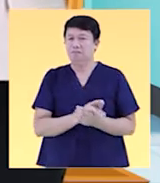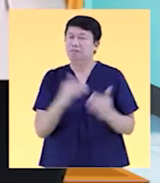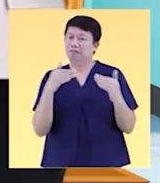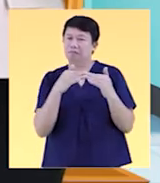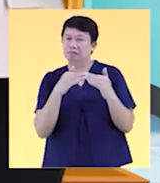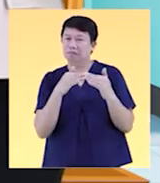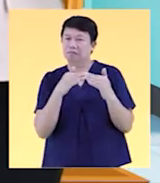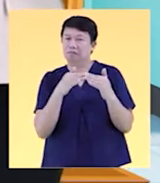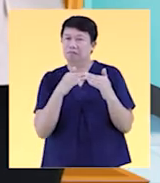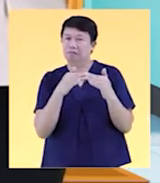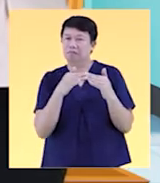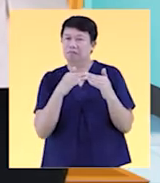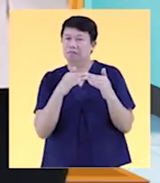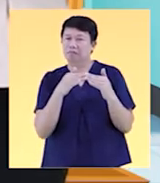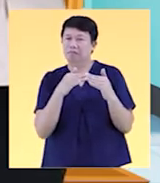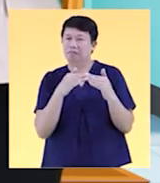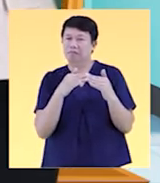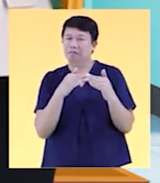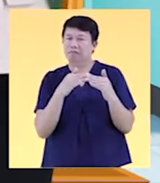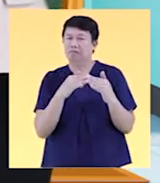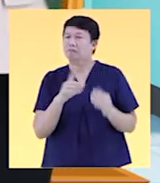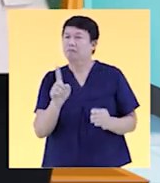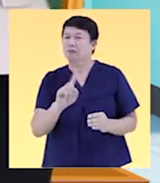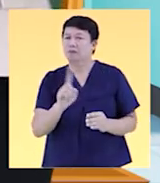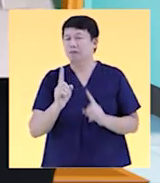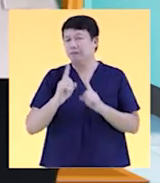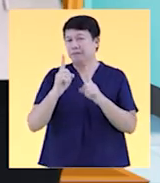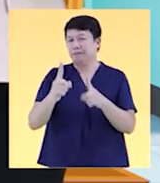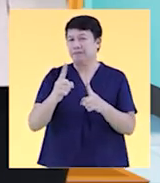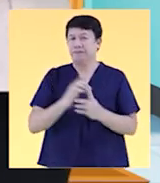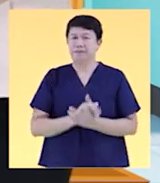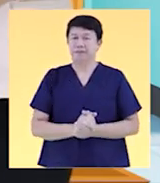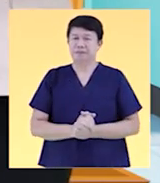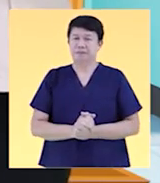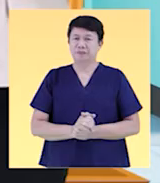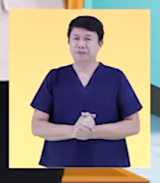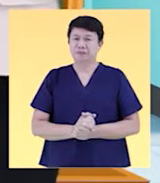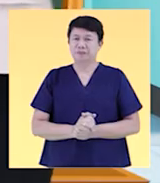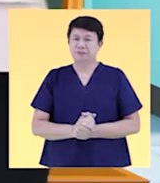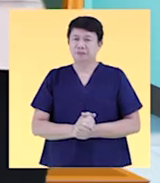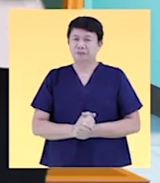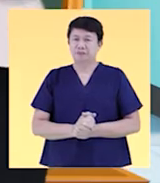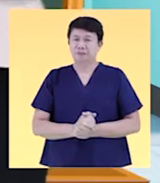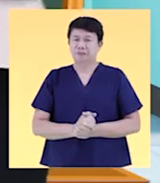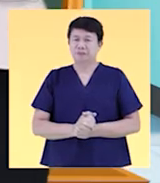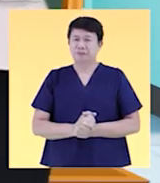plus 3 is equal to, ano ang sagot ninyo?